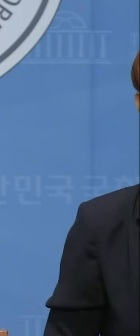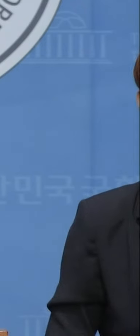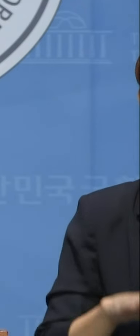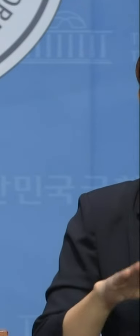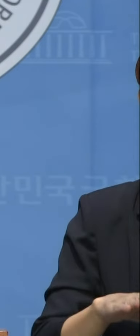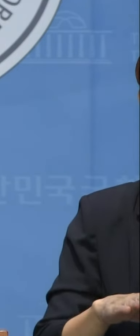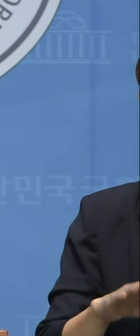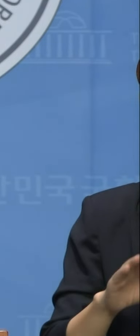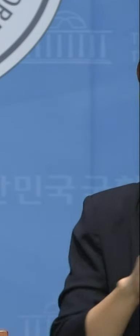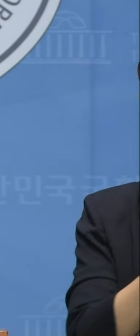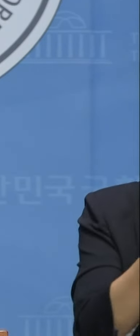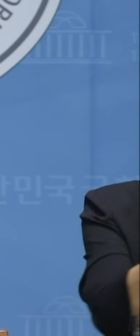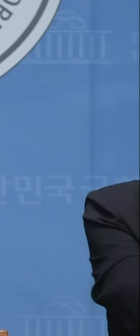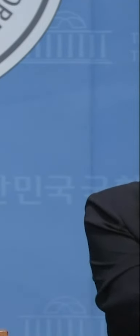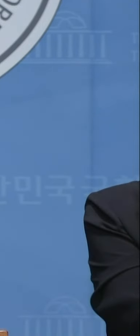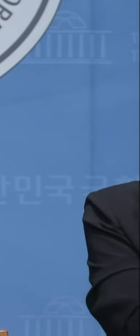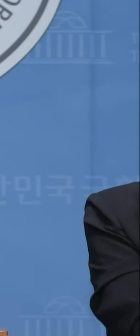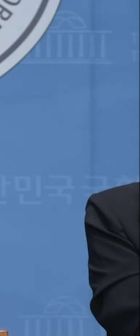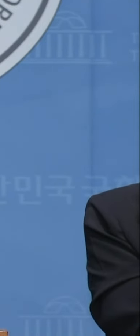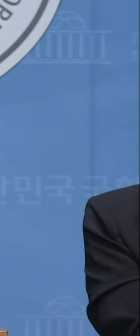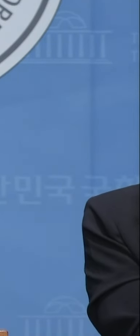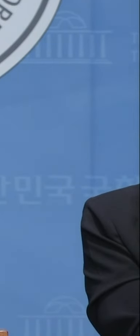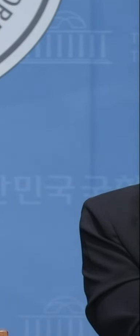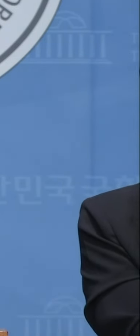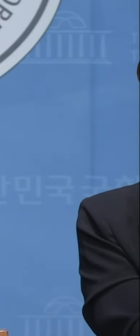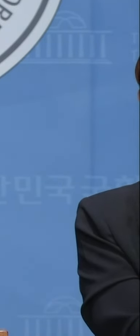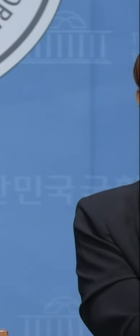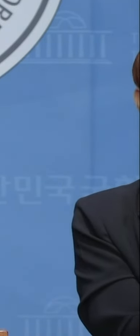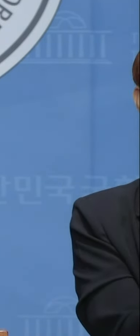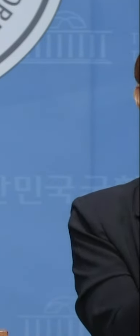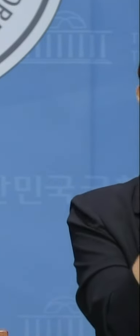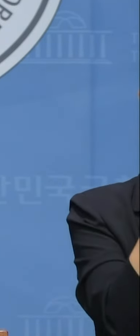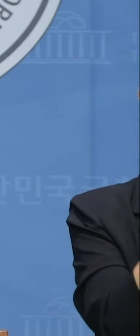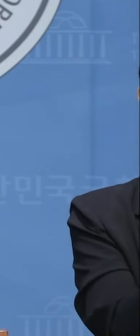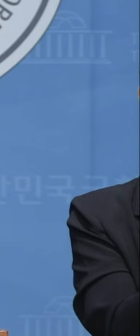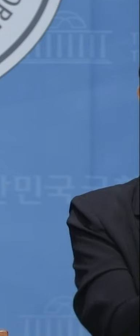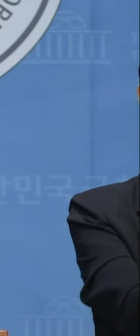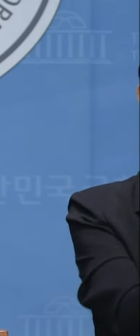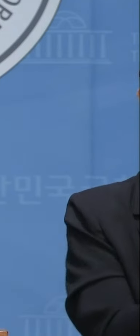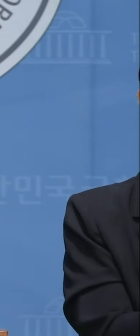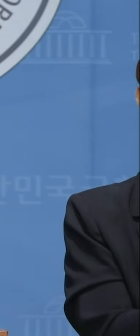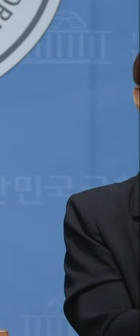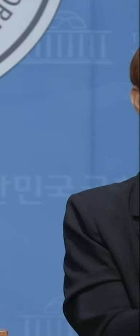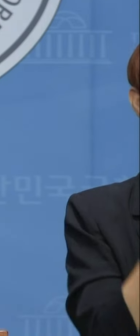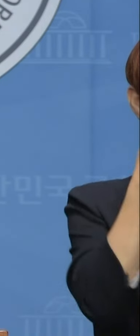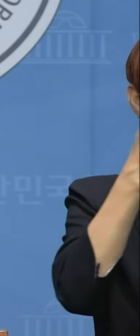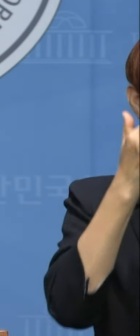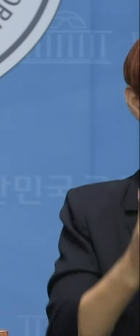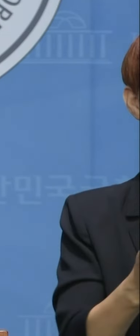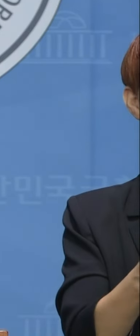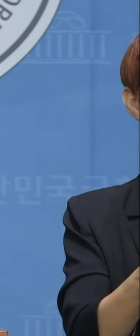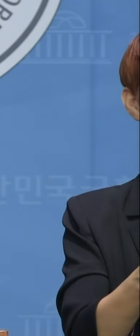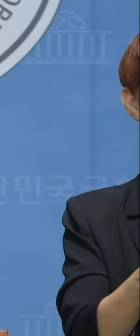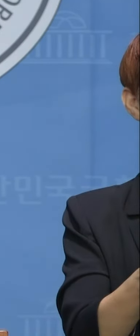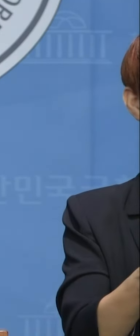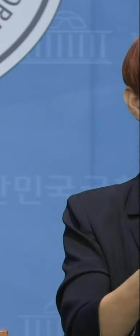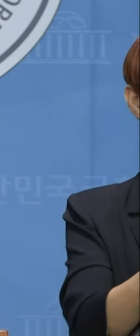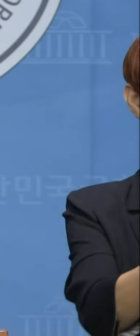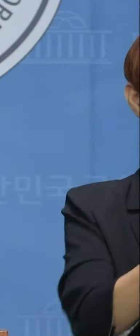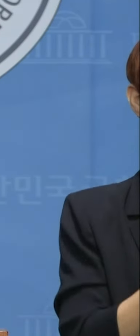여권 핵심 관계자 발로 신입 민정 수석에 검찰 출신이 낙점되었다